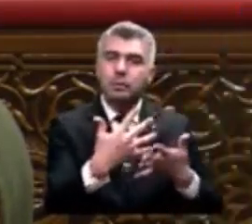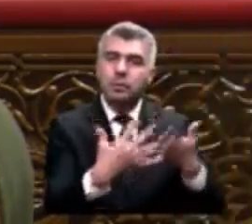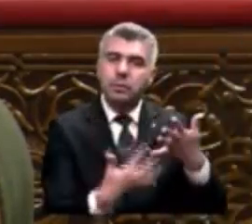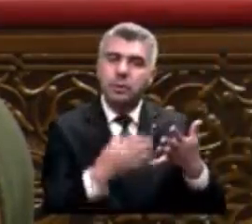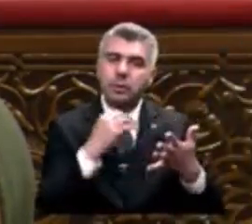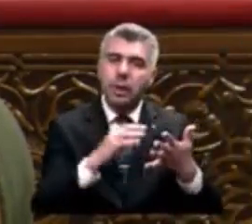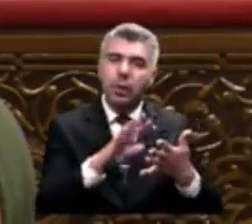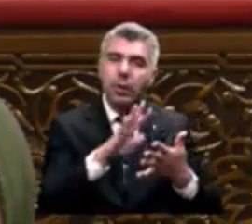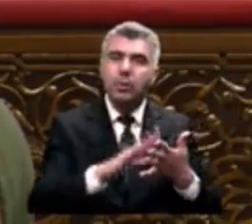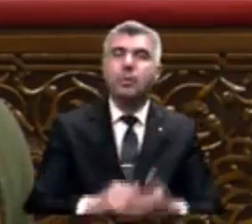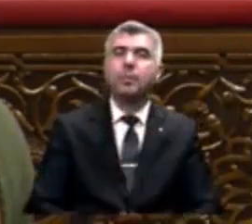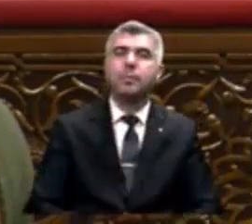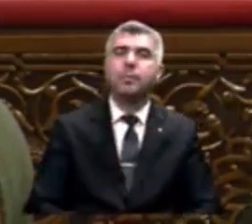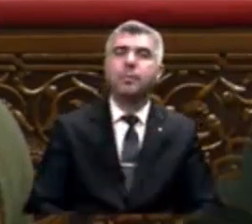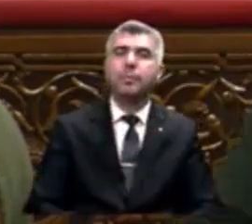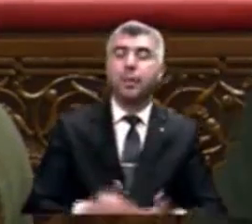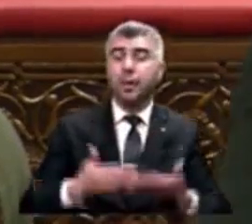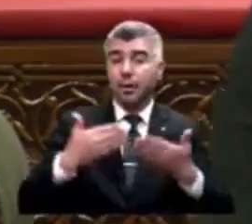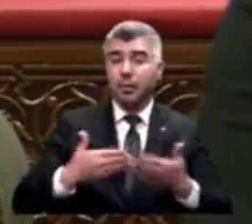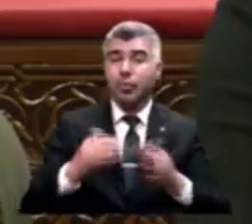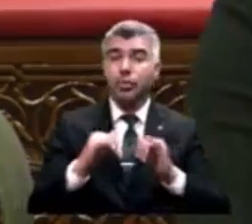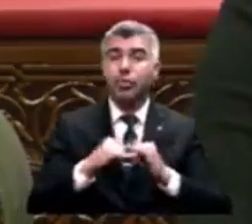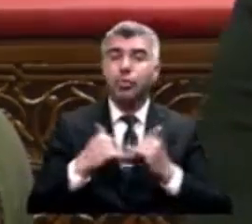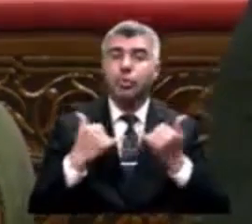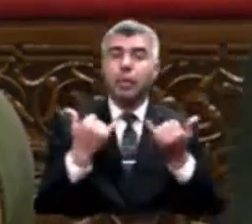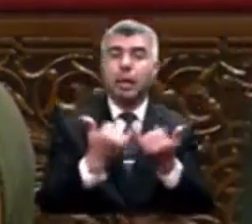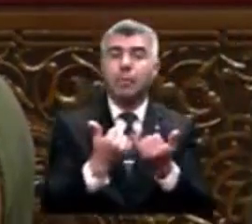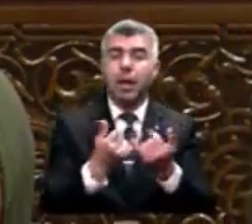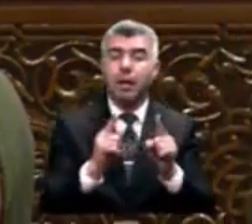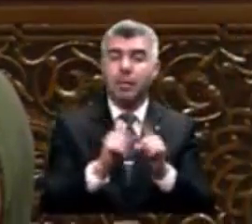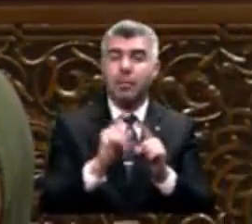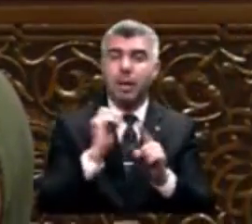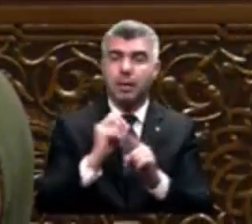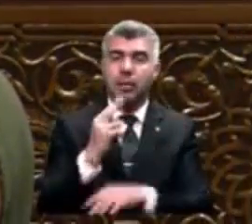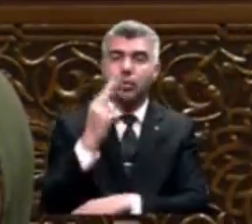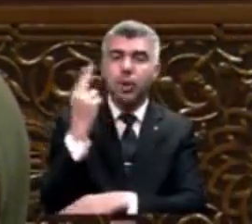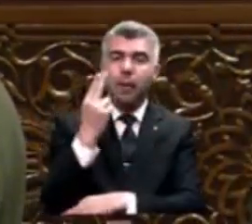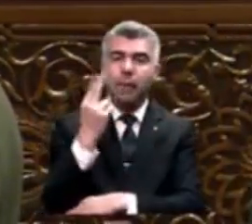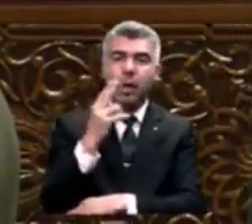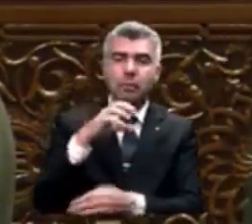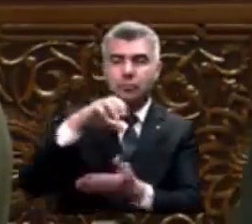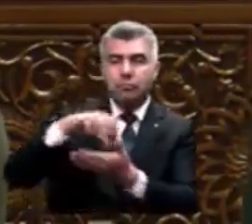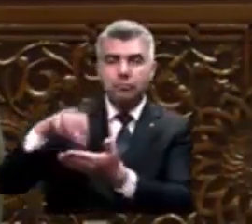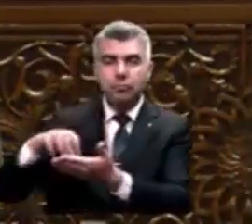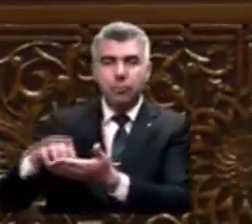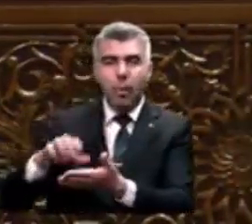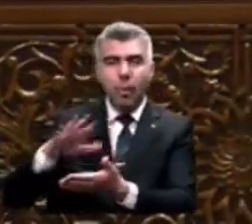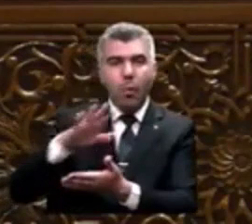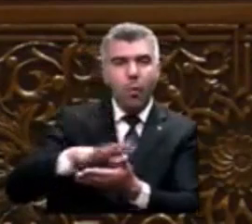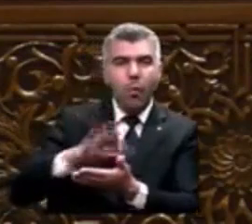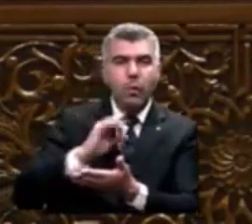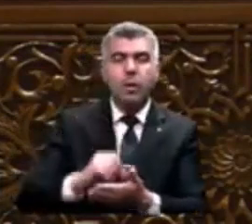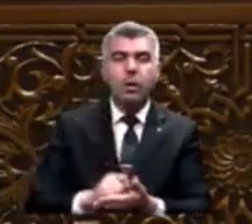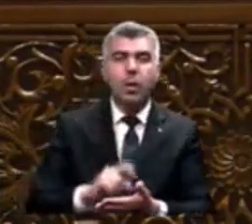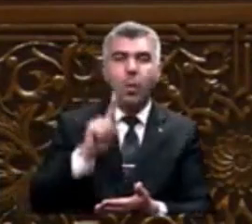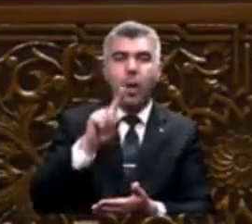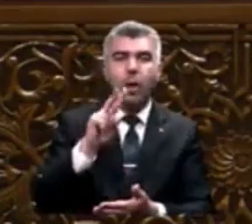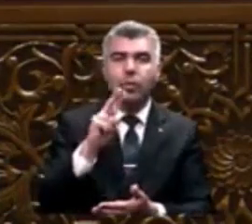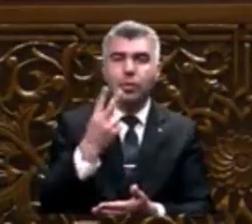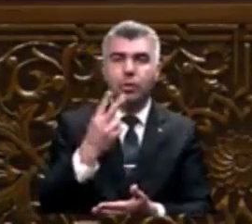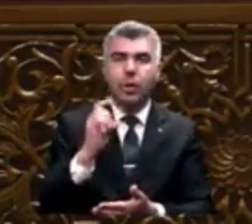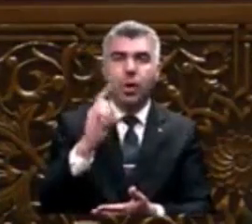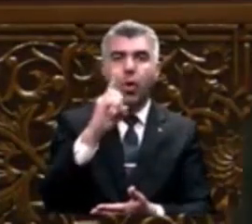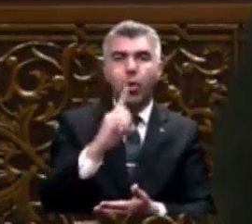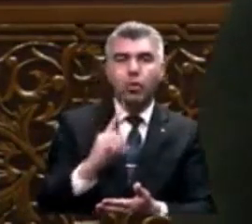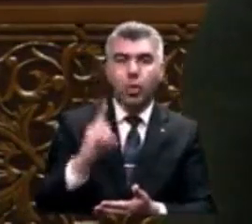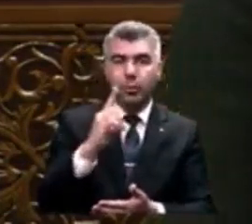كرامة الأستاذ. سيد الوزير، انطلاقا من اجتماع ديال الجامعة الحرة للتعليم بمجالسها الإقليمية والمحلية في 21 أكتوبر